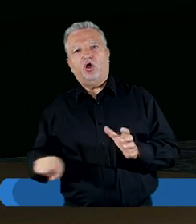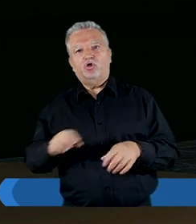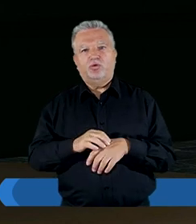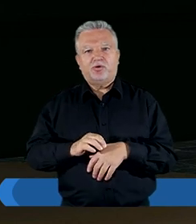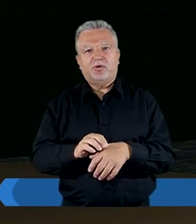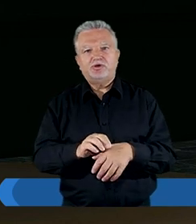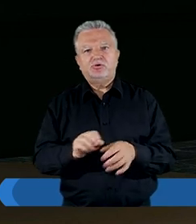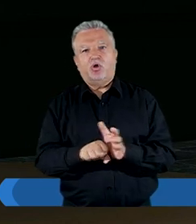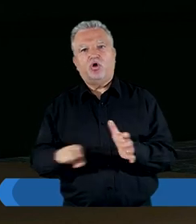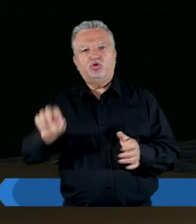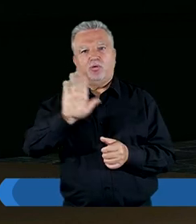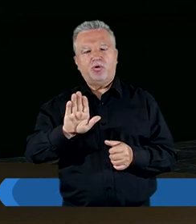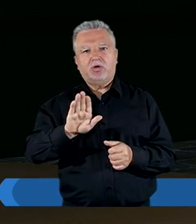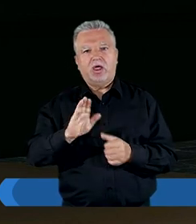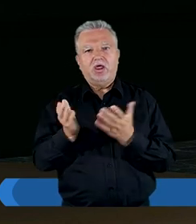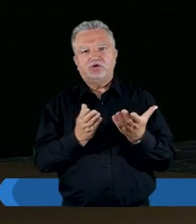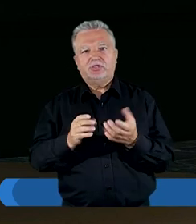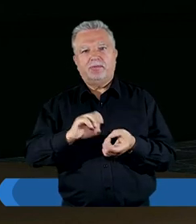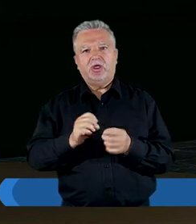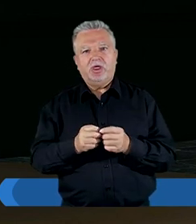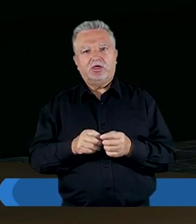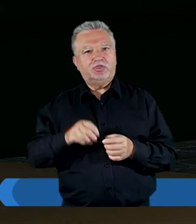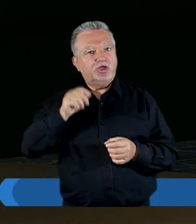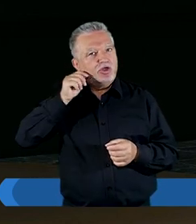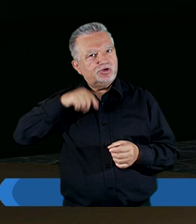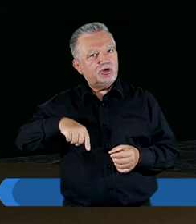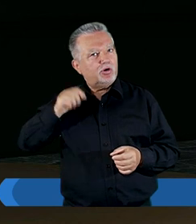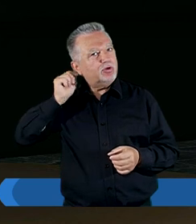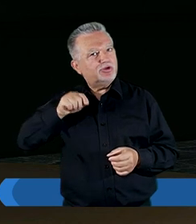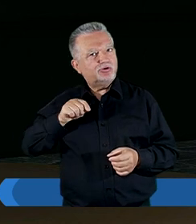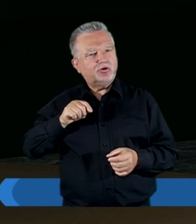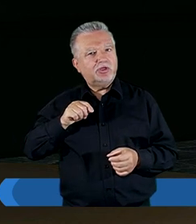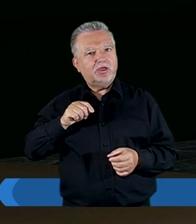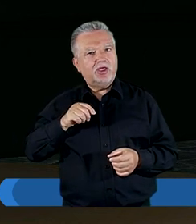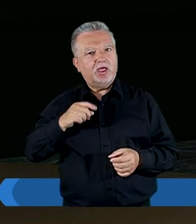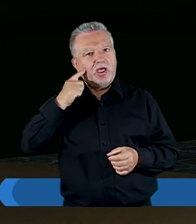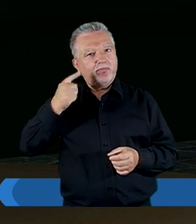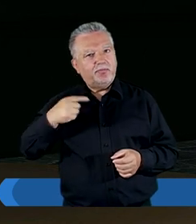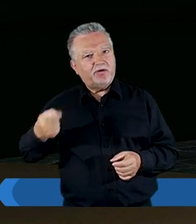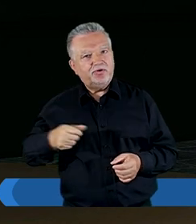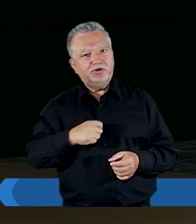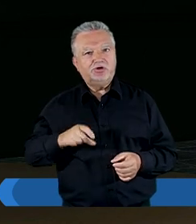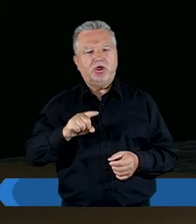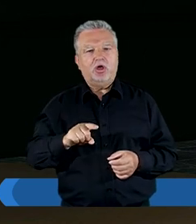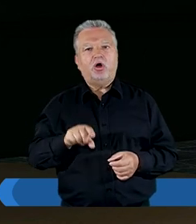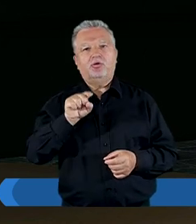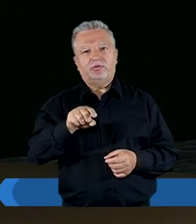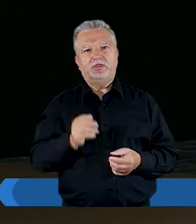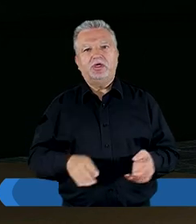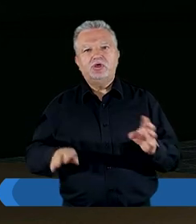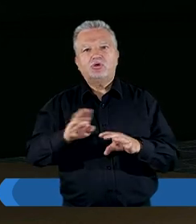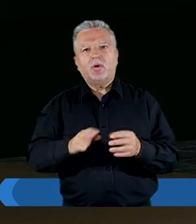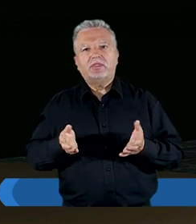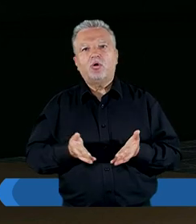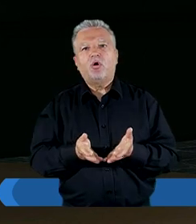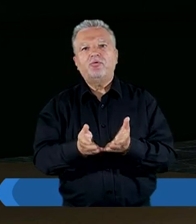bo czytamy też, że gdy jego córki, synowie urządzali uczty, to Hiob wtedy składał ofiary